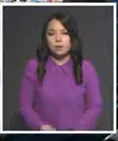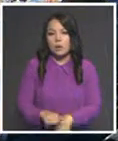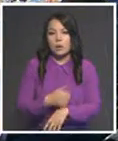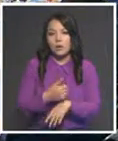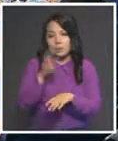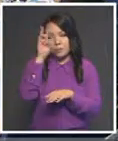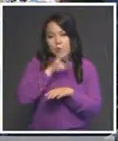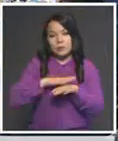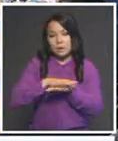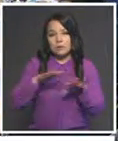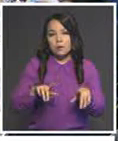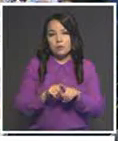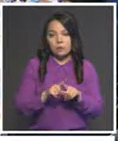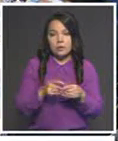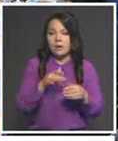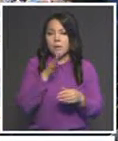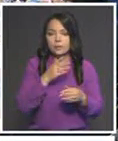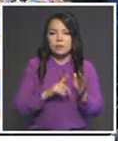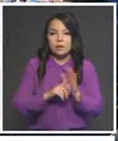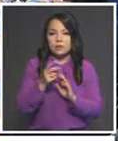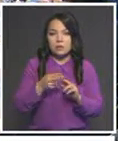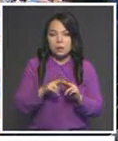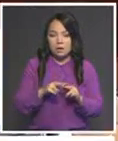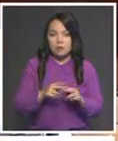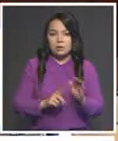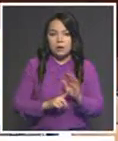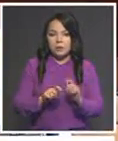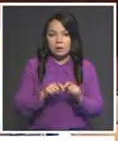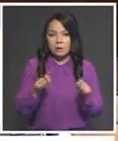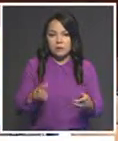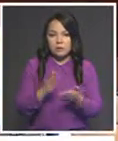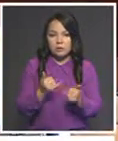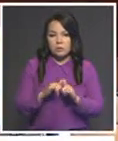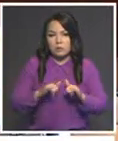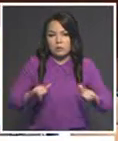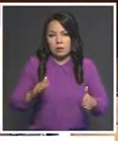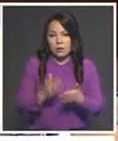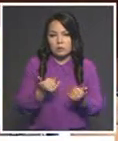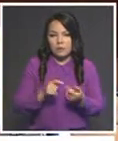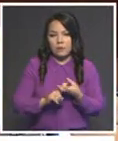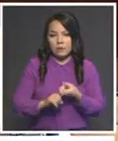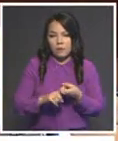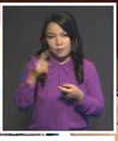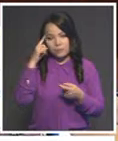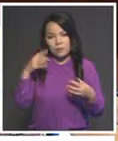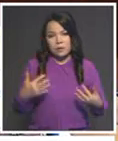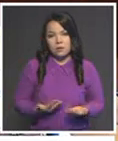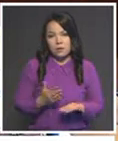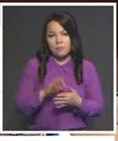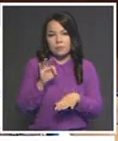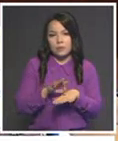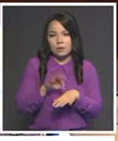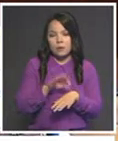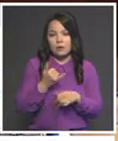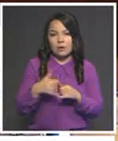Үкіметтің кезекті отырысында кезектен тұс мәселе. Елді ерен еткізген індет дендеп барады. Бақытжан Сағынтаев мінберге бірден Біртановты